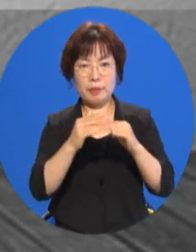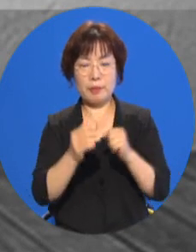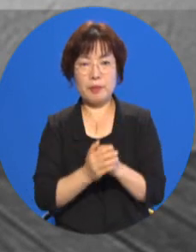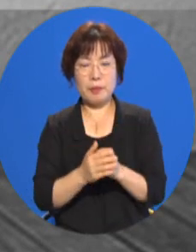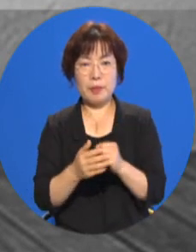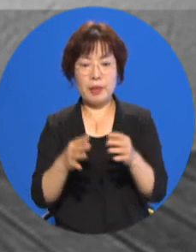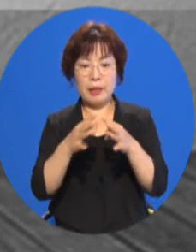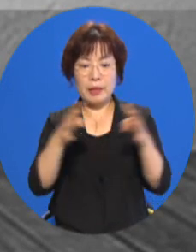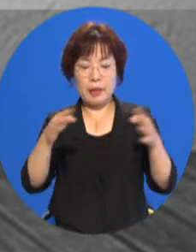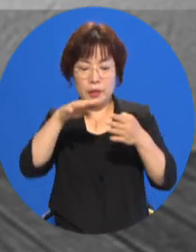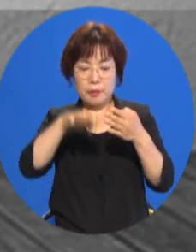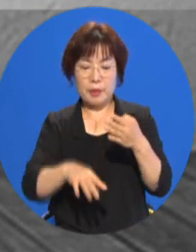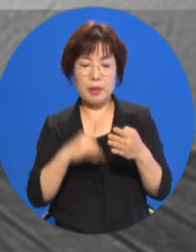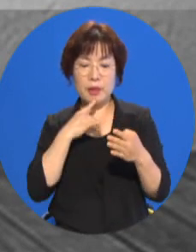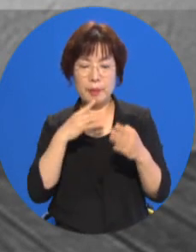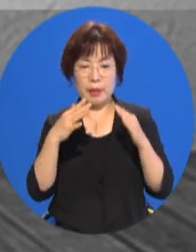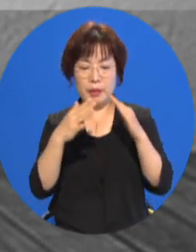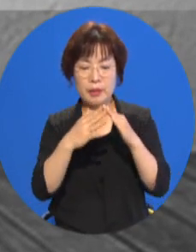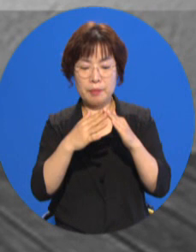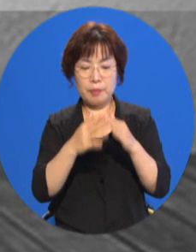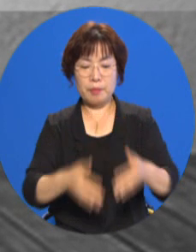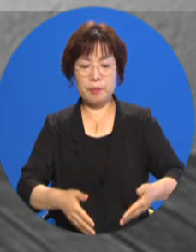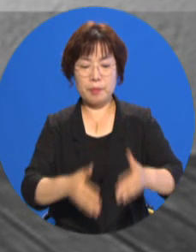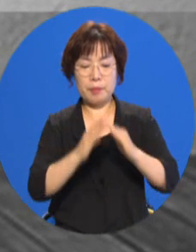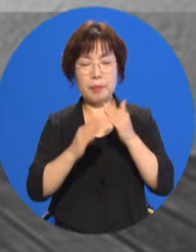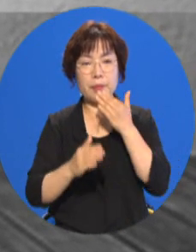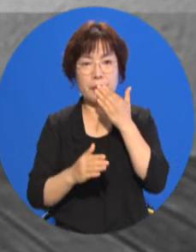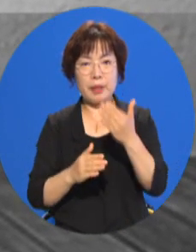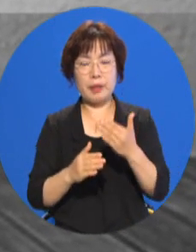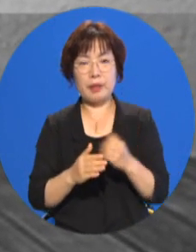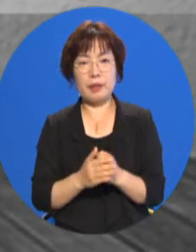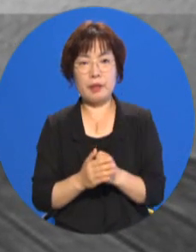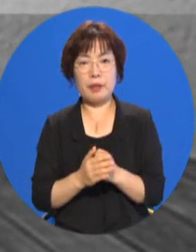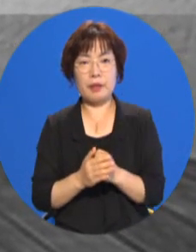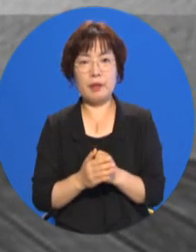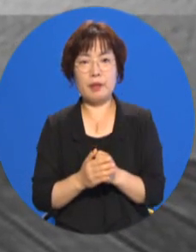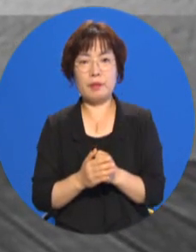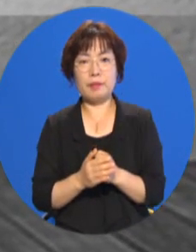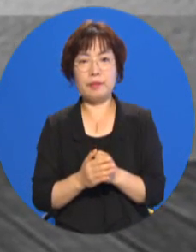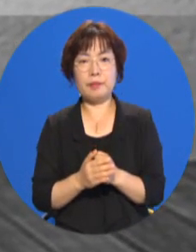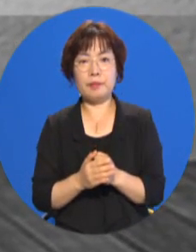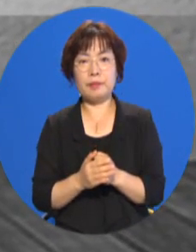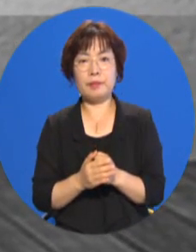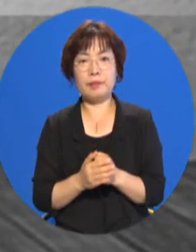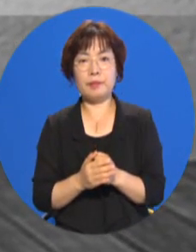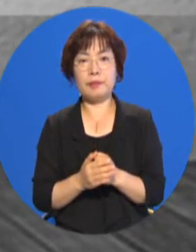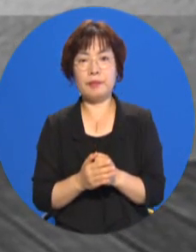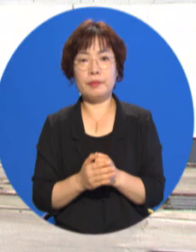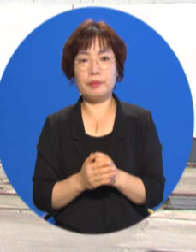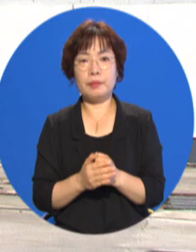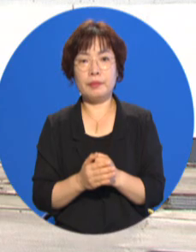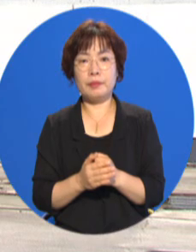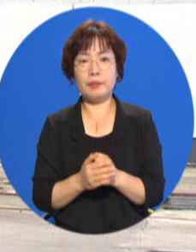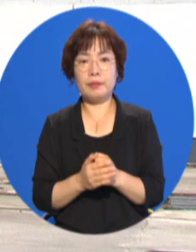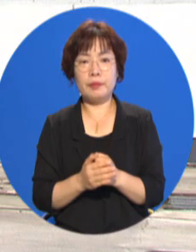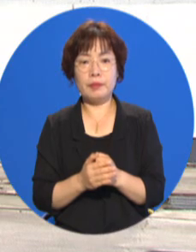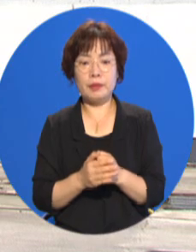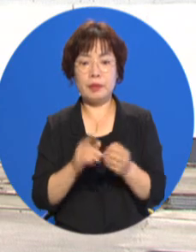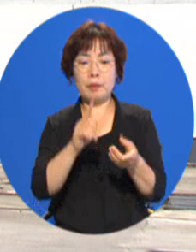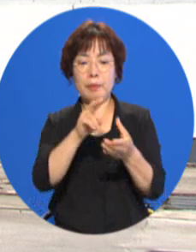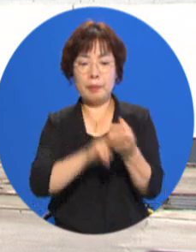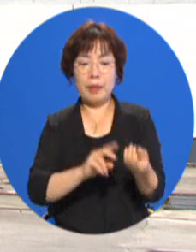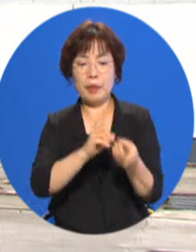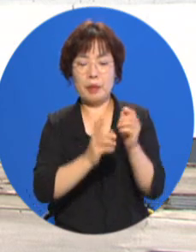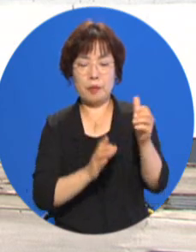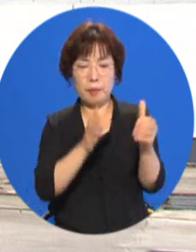해당돼 4층 이하의 단독주택이나 공동주택만 건축할 수 있는 땅이었다는 겁니다. 분양 업무